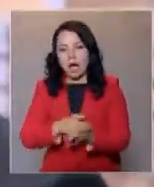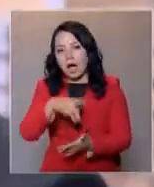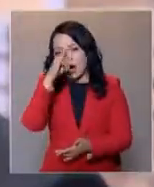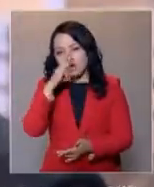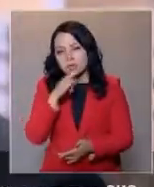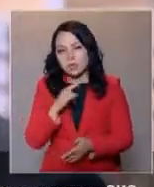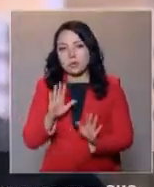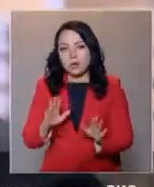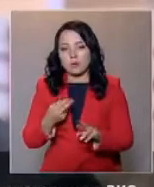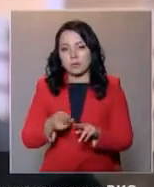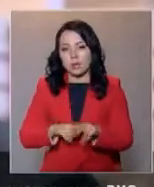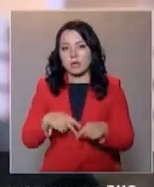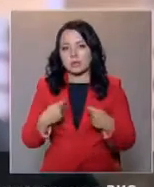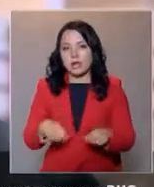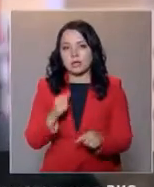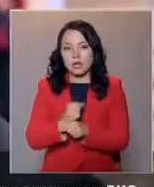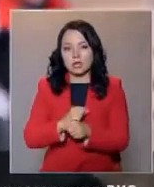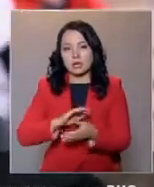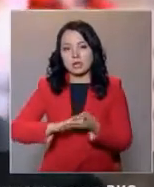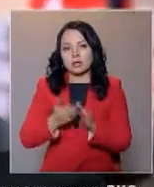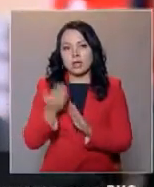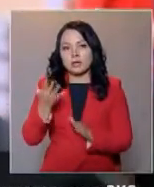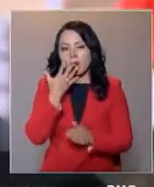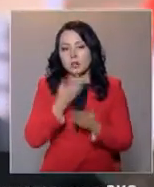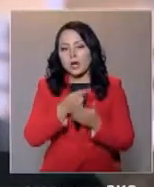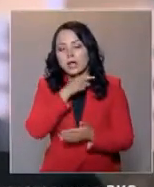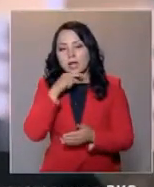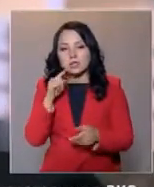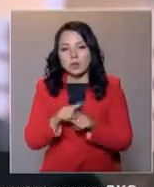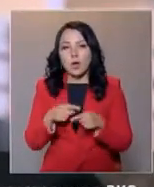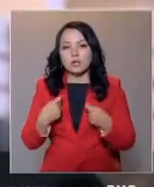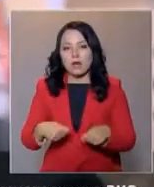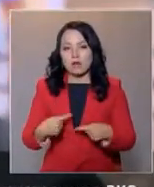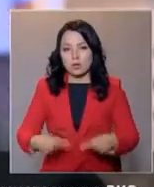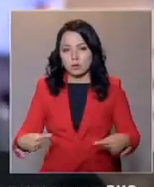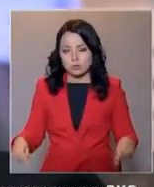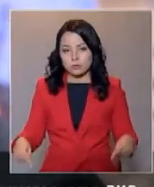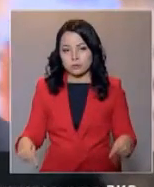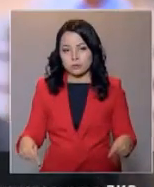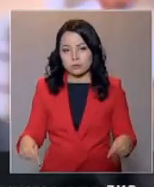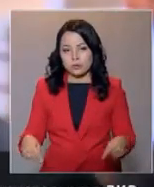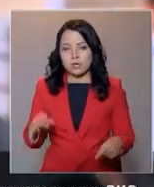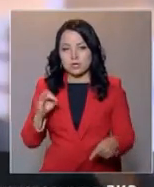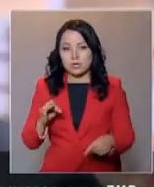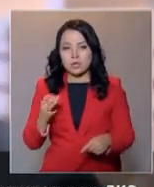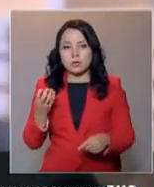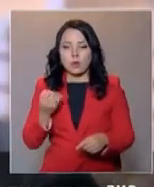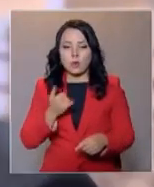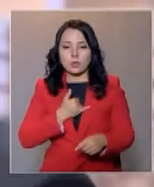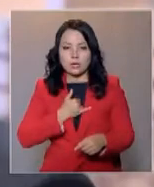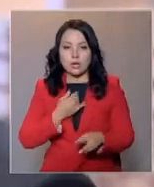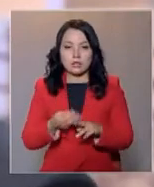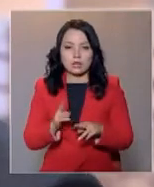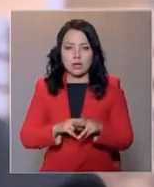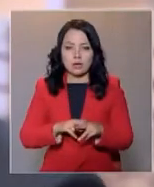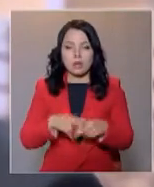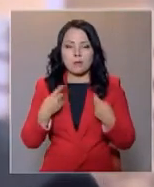будет более конкурентоспособен в соотношении к российскому товару, и у наших